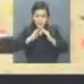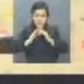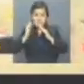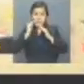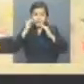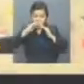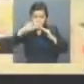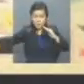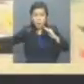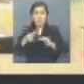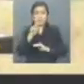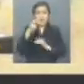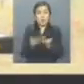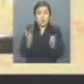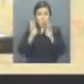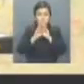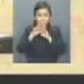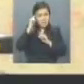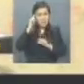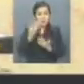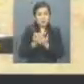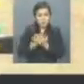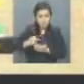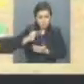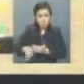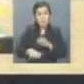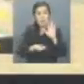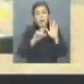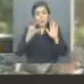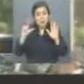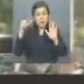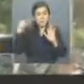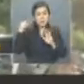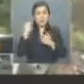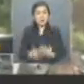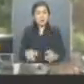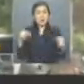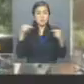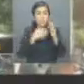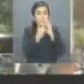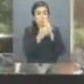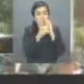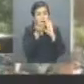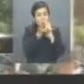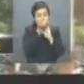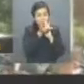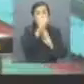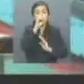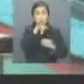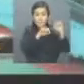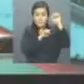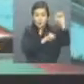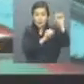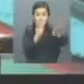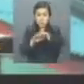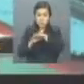มูลค่าความเสียหายประมาณ5ล้านบาทศูนย์อุตุนิยมวิทยาภาคตะวันออกเฉียงเหนือตอนบนยังคงประกาศเตือนประชา